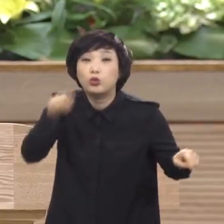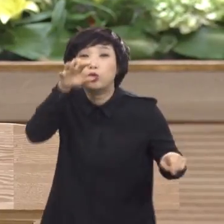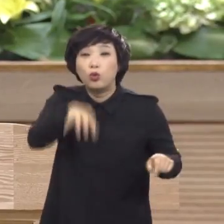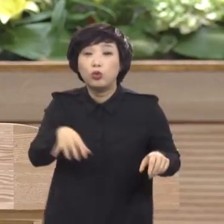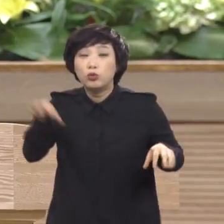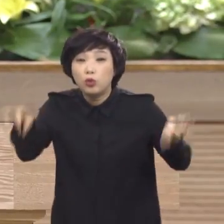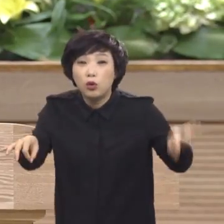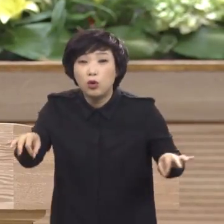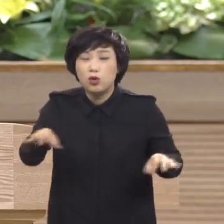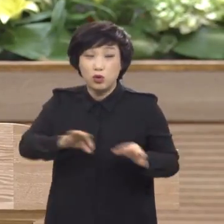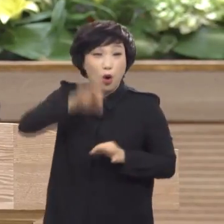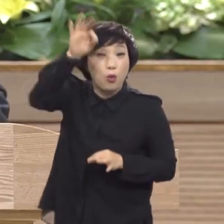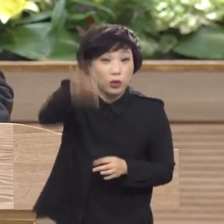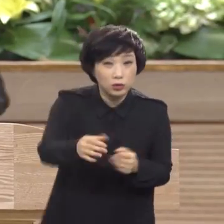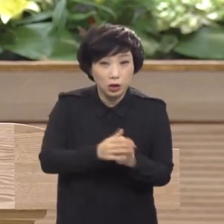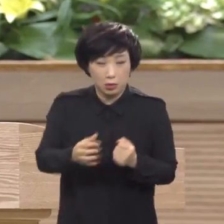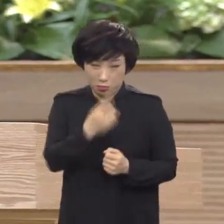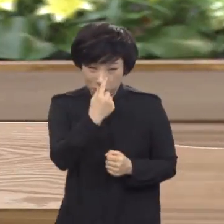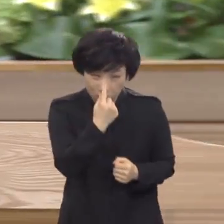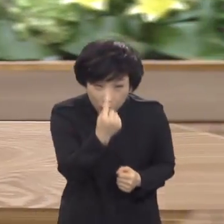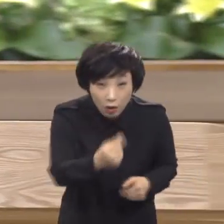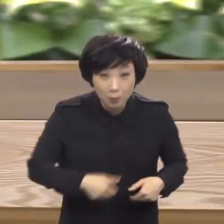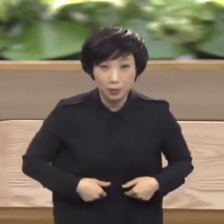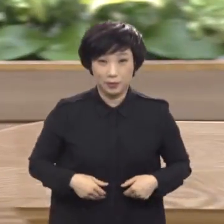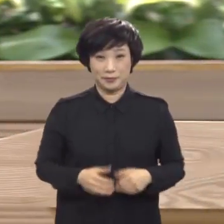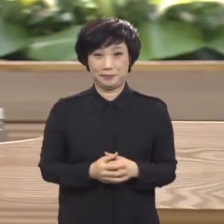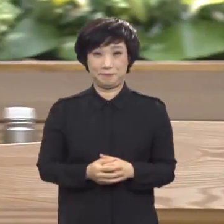문제. 예.